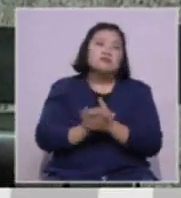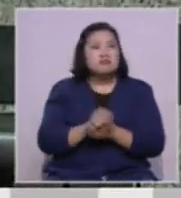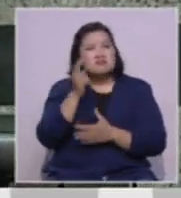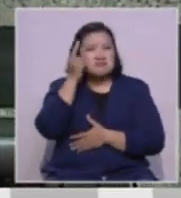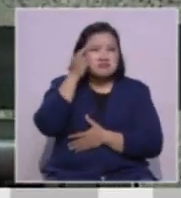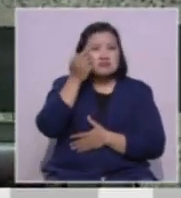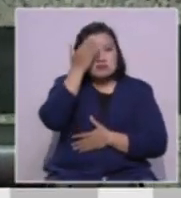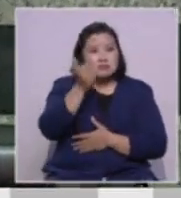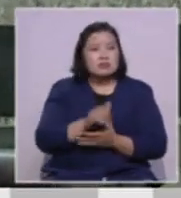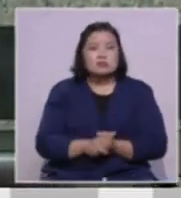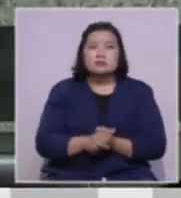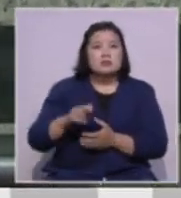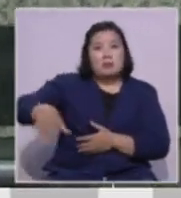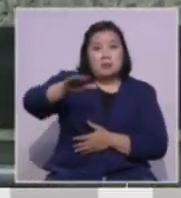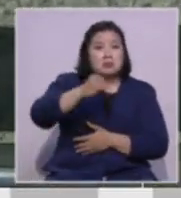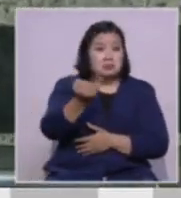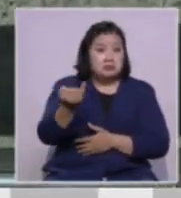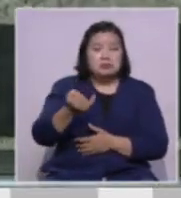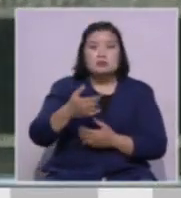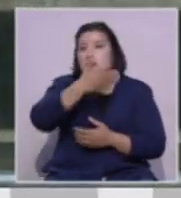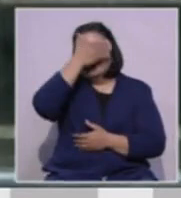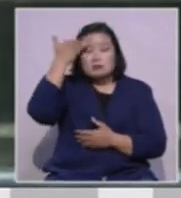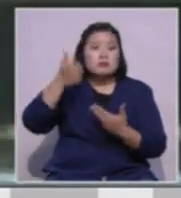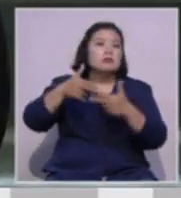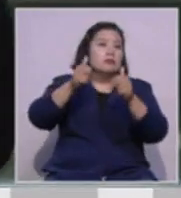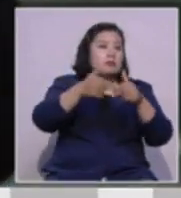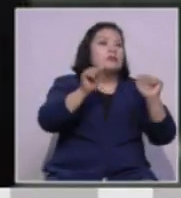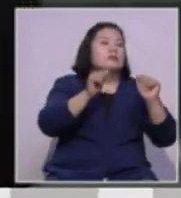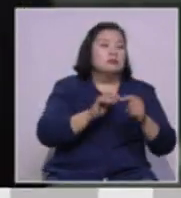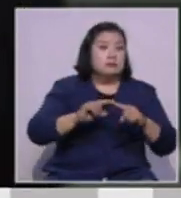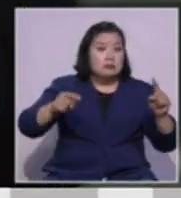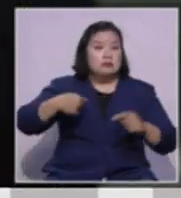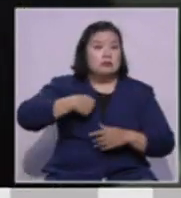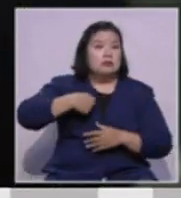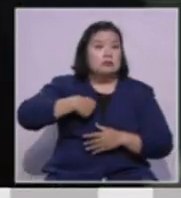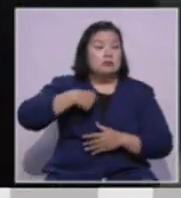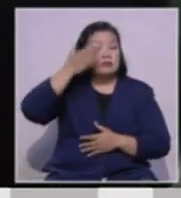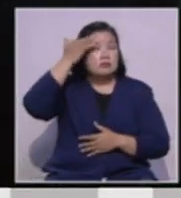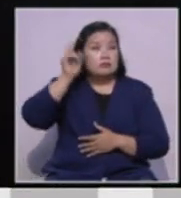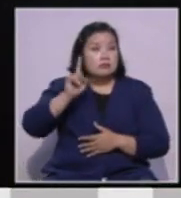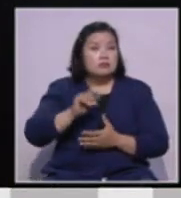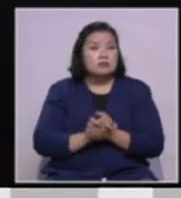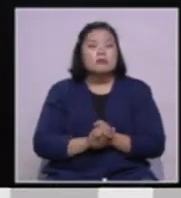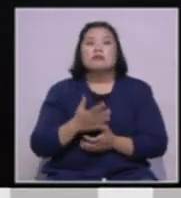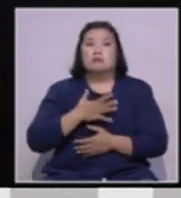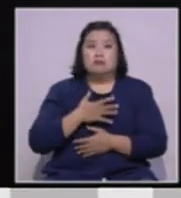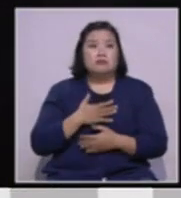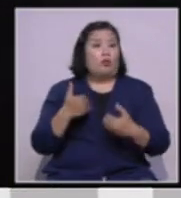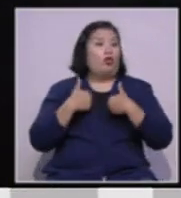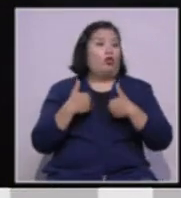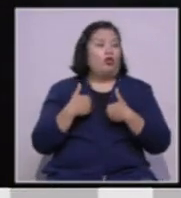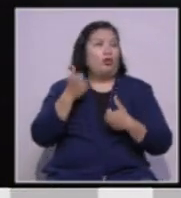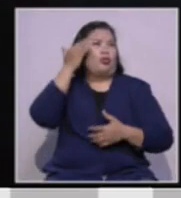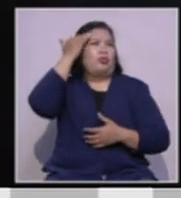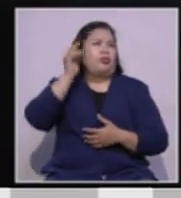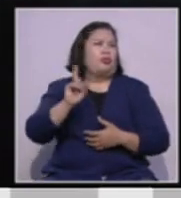ว่าการที่คนอื่นถูกเลือนไปเนี่ยบางคนอาจจะมี default มีข้อผิดพลาดอะไรอยู่บ้างแต่ว่าสุดท้ายเนี่ยมาพุ่งที่ร้อยเอกธรรมนัสคนเดียว แต่ว่า